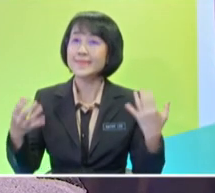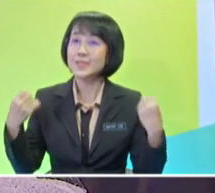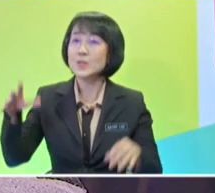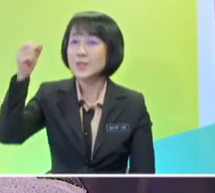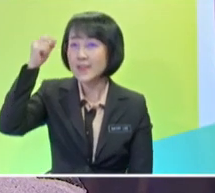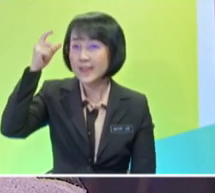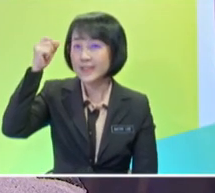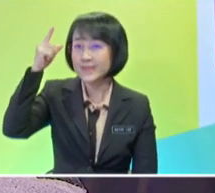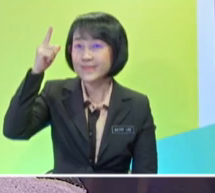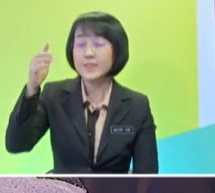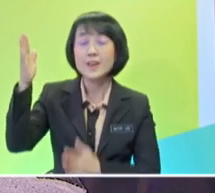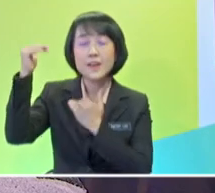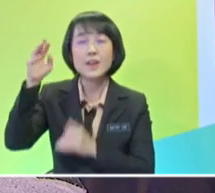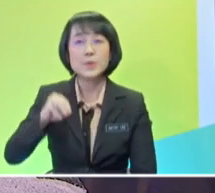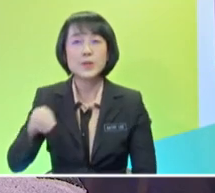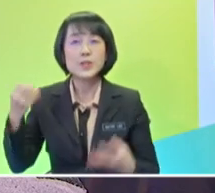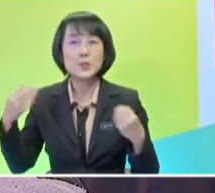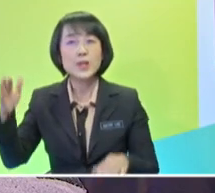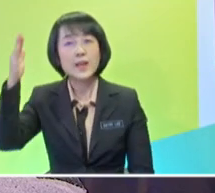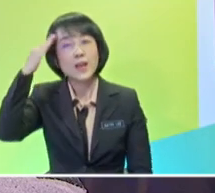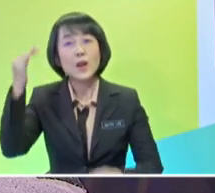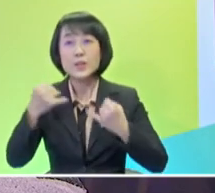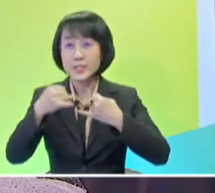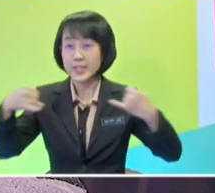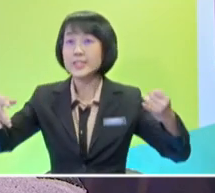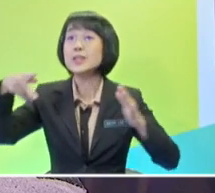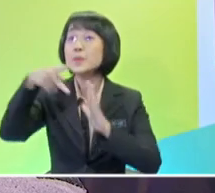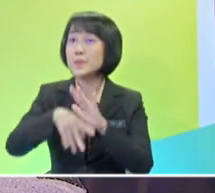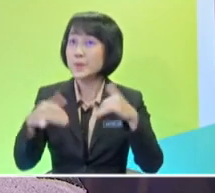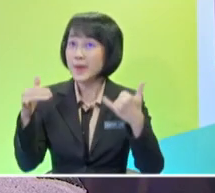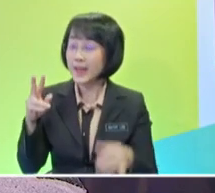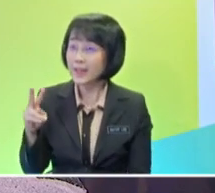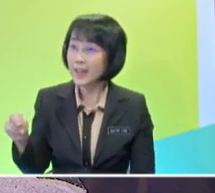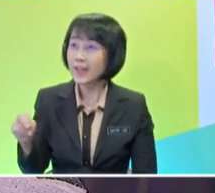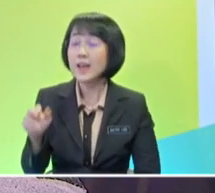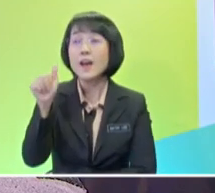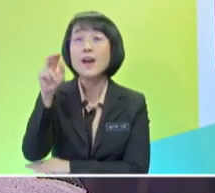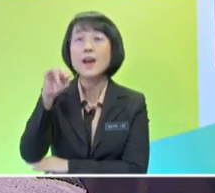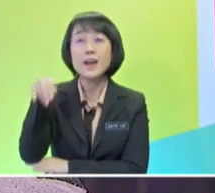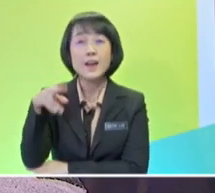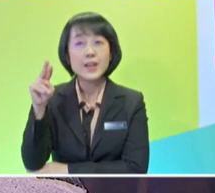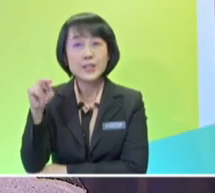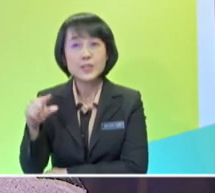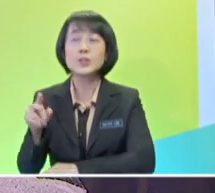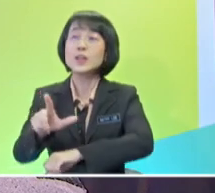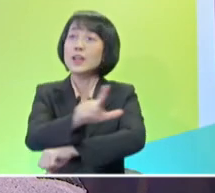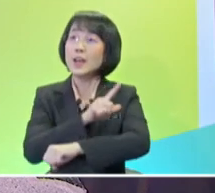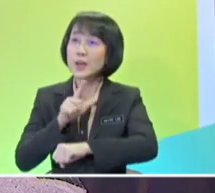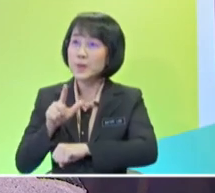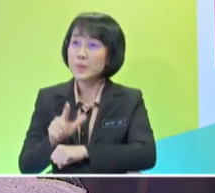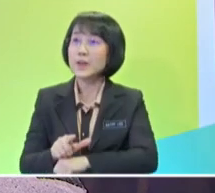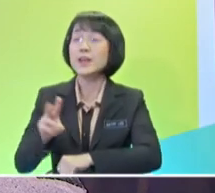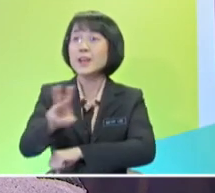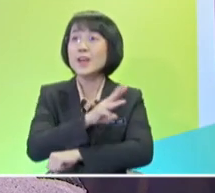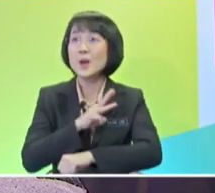kamu jenis-jenis permainan bagi kategori pemain anjung permainan laman dan permainan kawasan lava